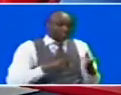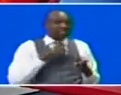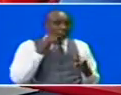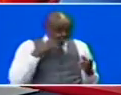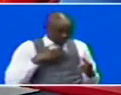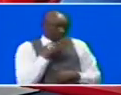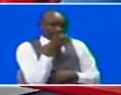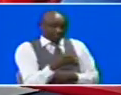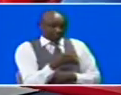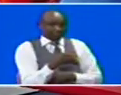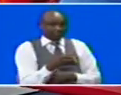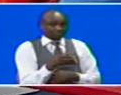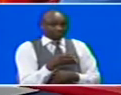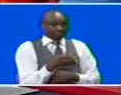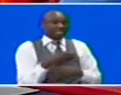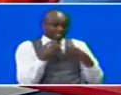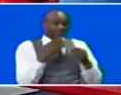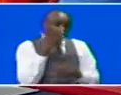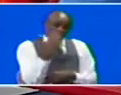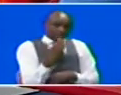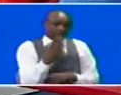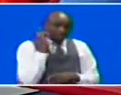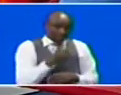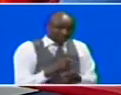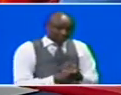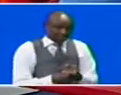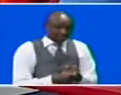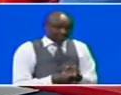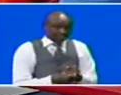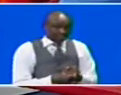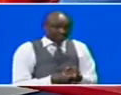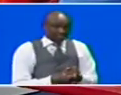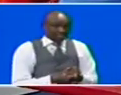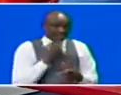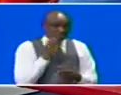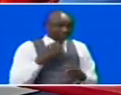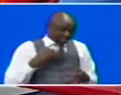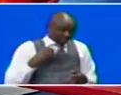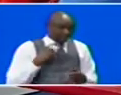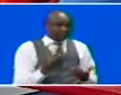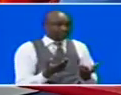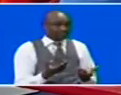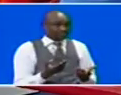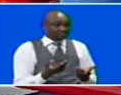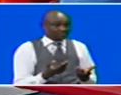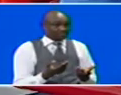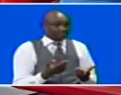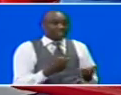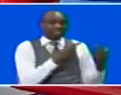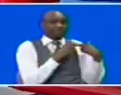ambao wanawakabidhi vyeti wanapaswa kuwa na stakabadhi zinazostahili. Hili jukumu ni la